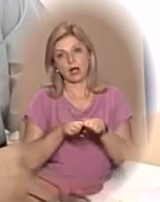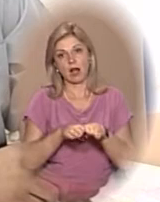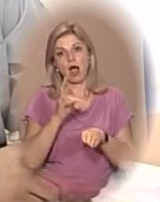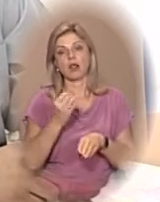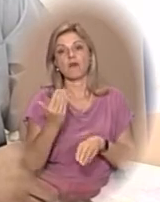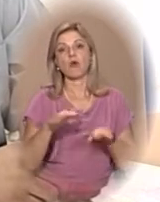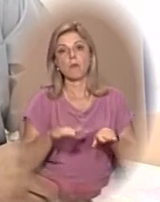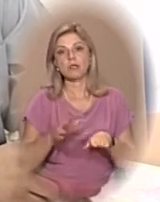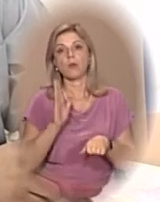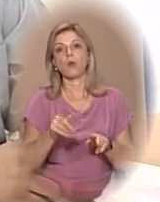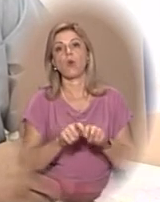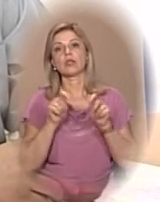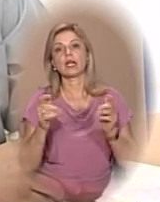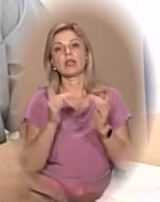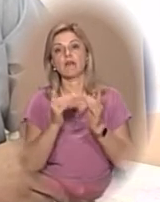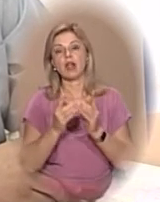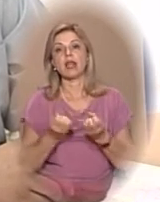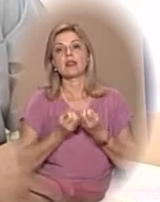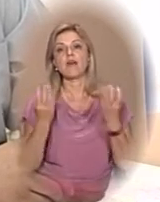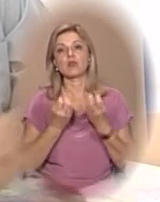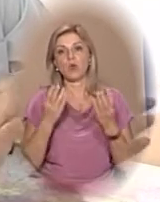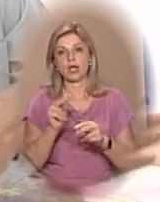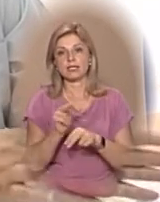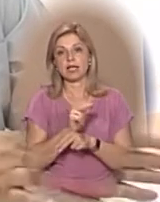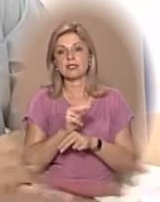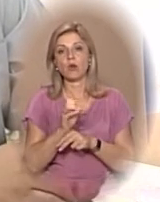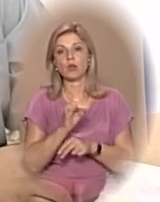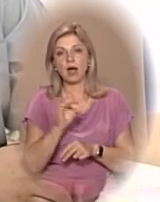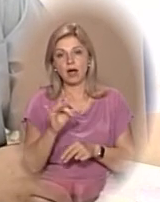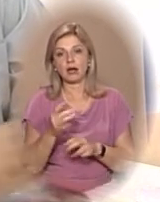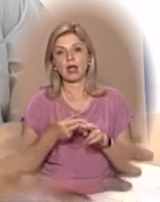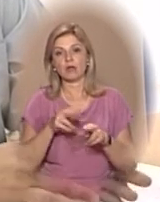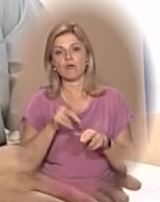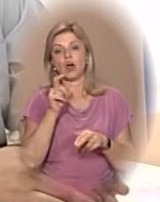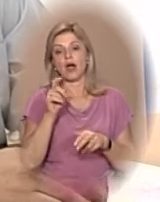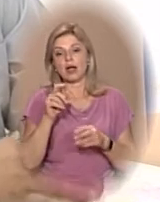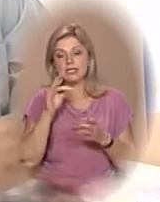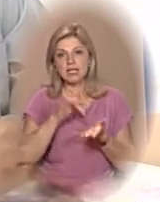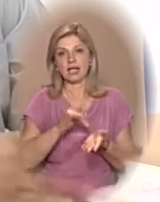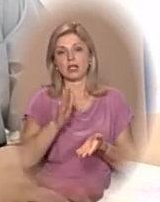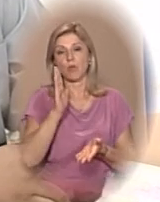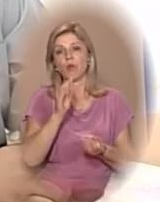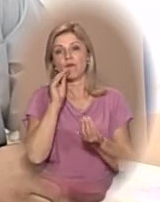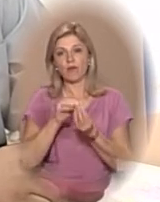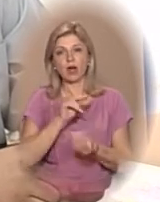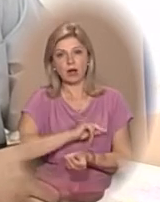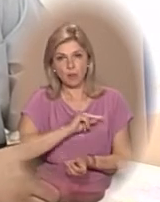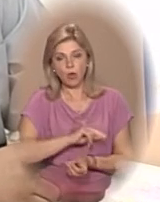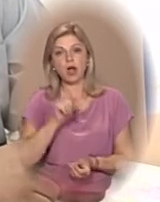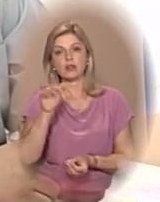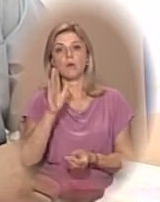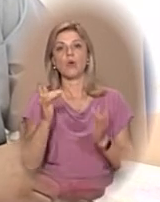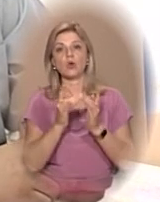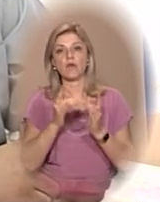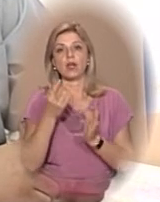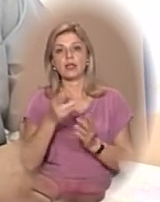буде відкриті ліжка денного стаціонару. Тобто центр ПСНД як працював, так і буде працювати, при ньому буде ліжка денного стаціонару,